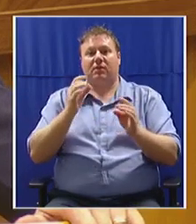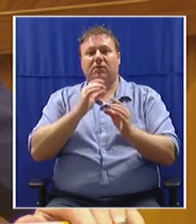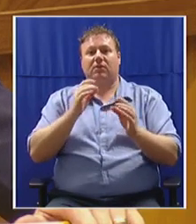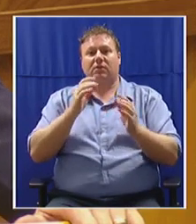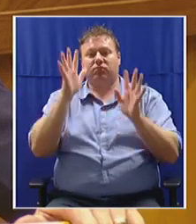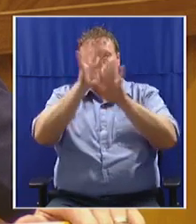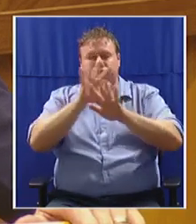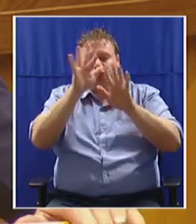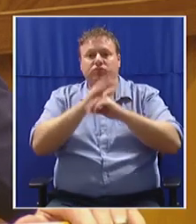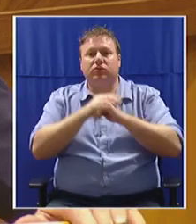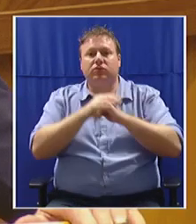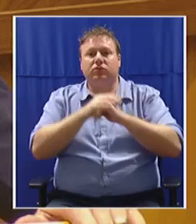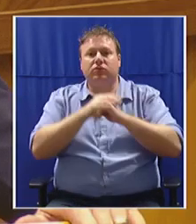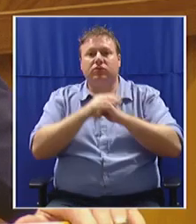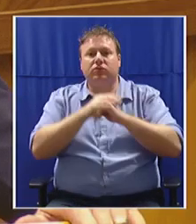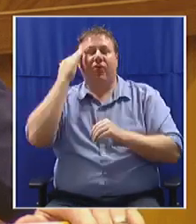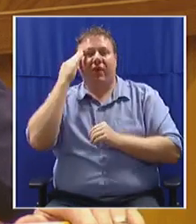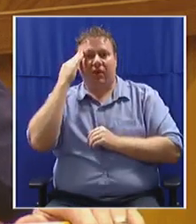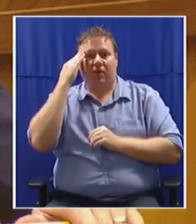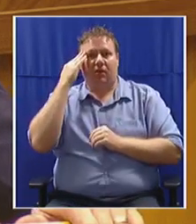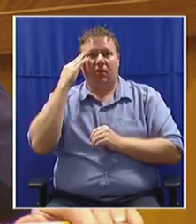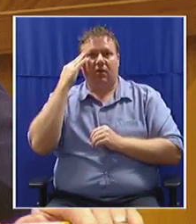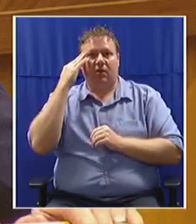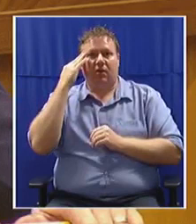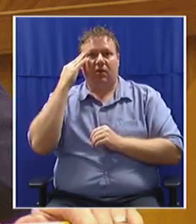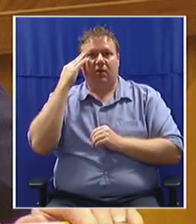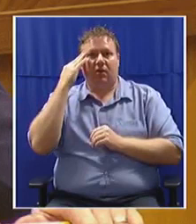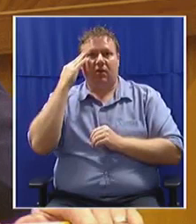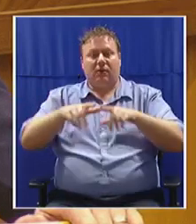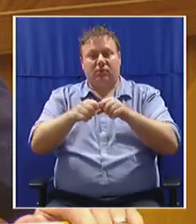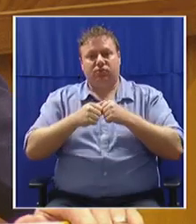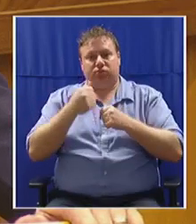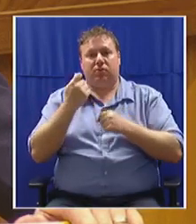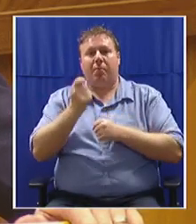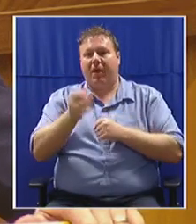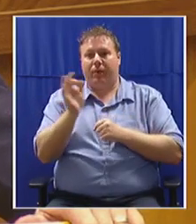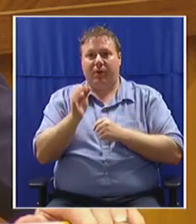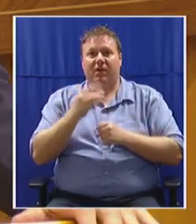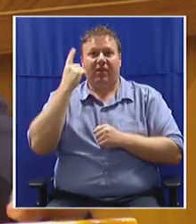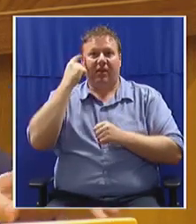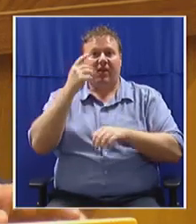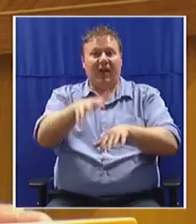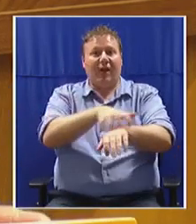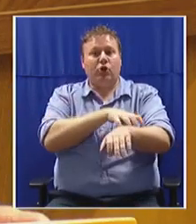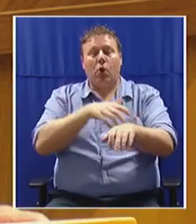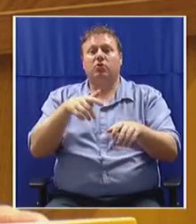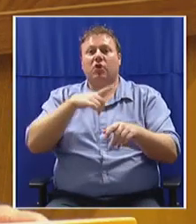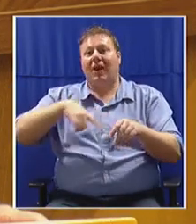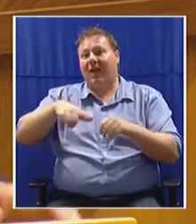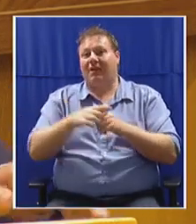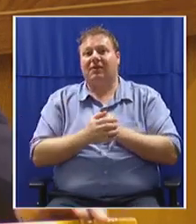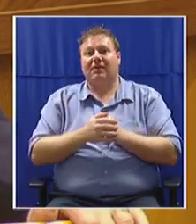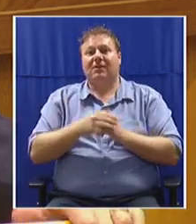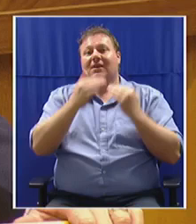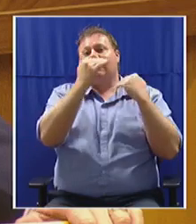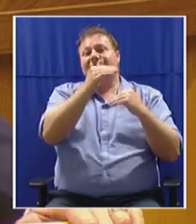gepraat word oor onteiening sonder vergoeding, dan praat ons van landbougrond. Artikel 25 is baie duidelik,